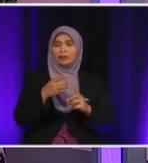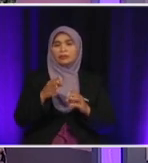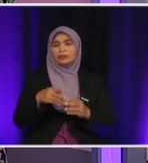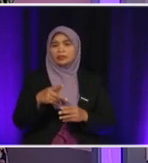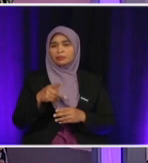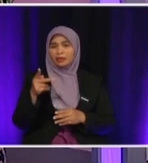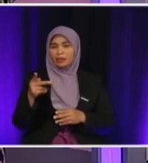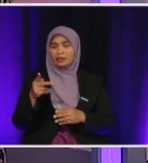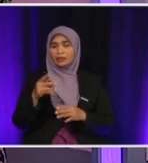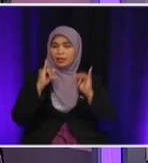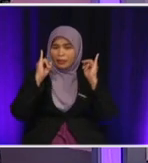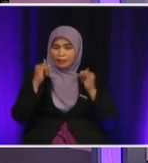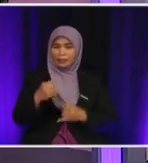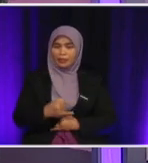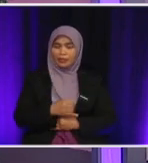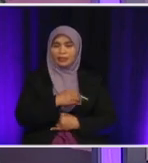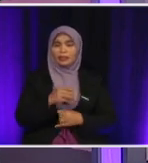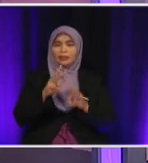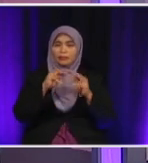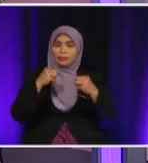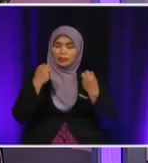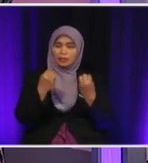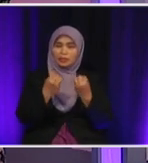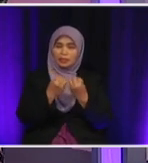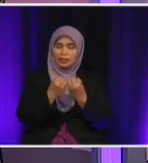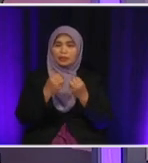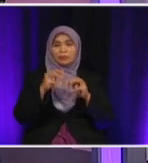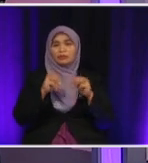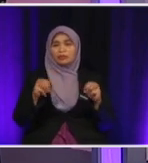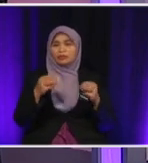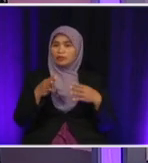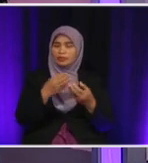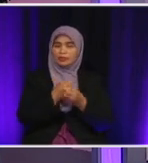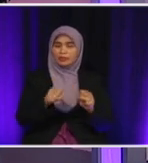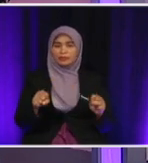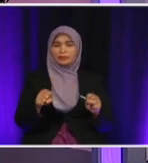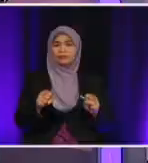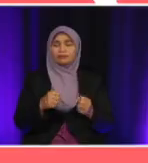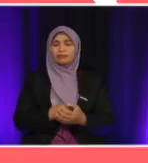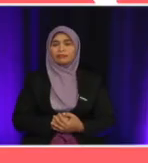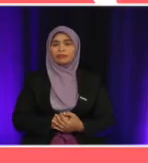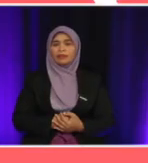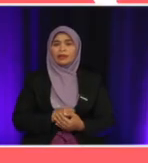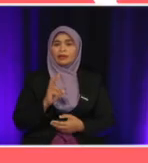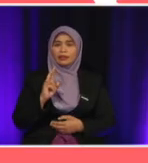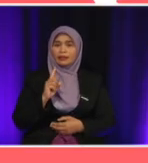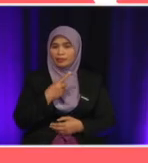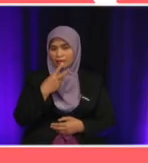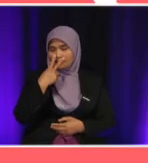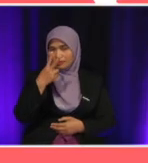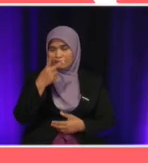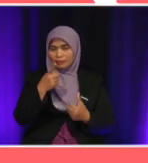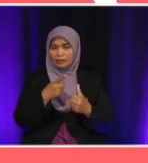dan juga ke masyarakat sudah bersedia baiklah kita lihat dahulu